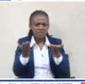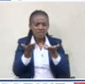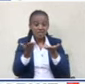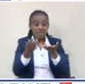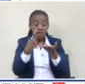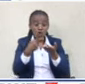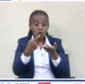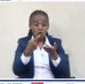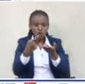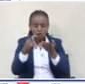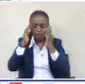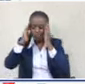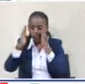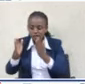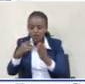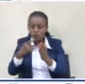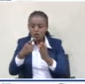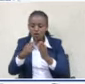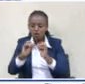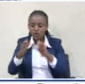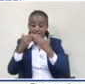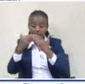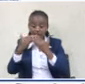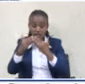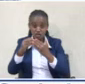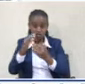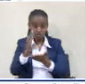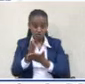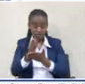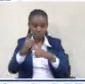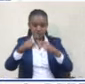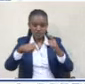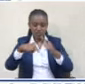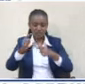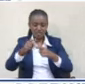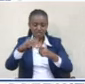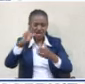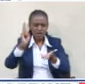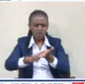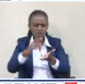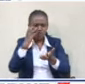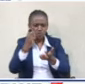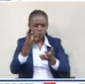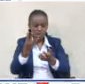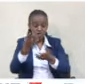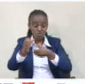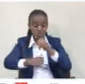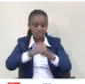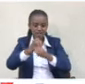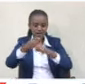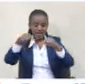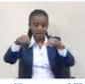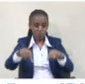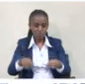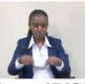ni bande barebwa n'iyi gahunda murakoze cyane iyi politike kuko ni politike yemejwe mu kwezi kwa kane uyu mwaka ariko kubera